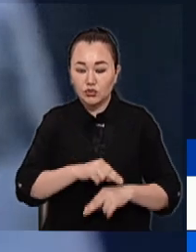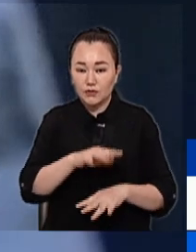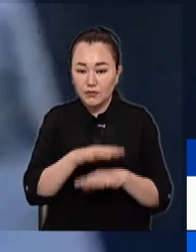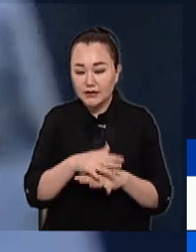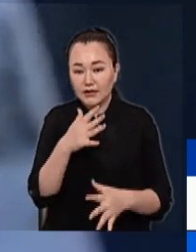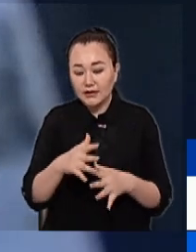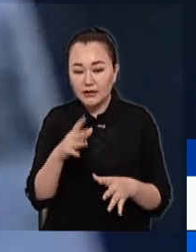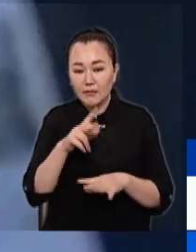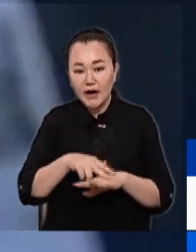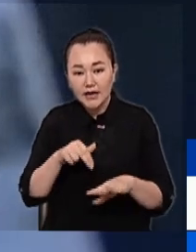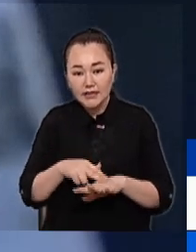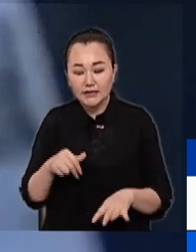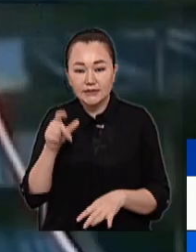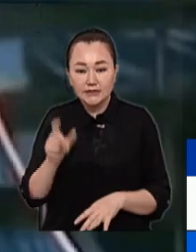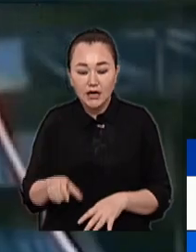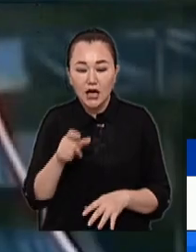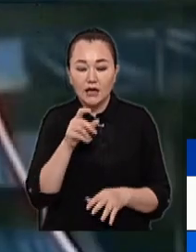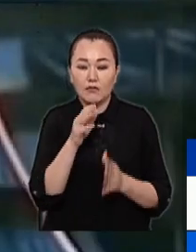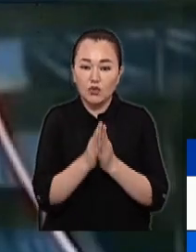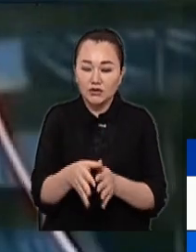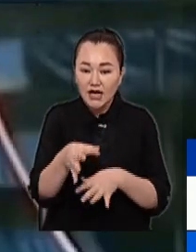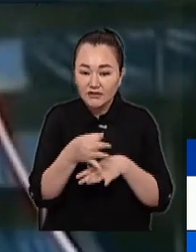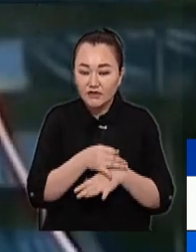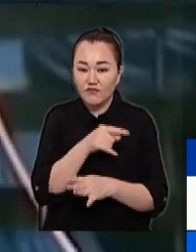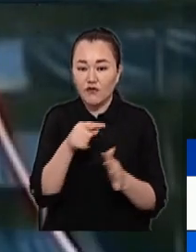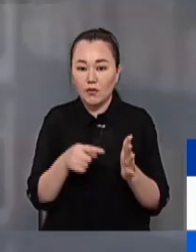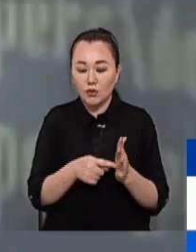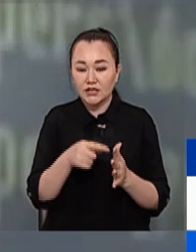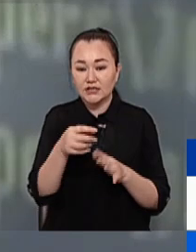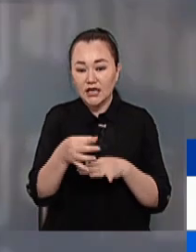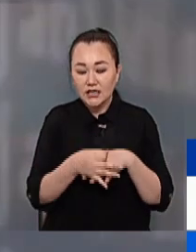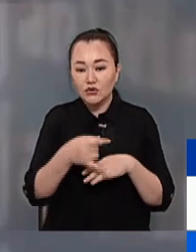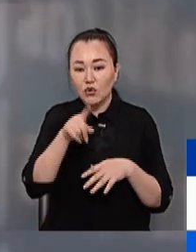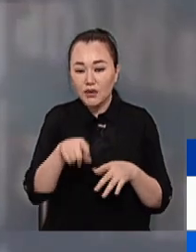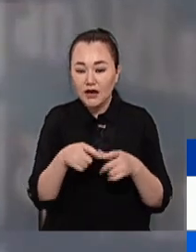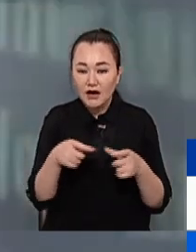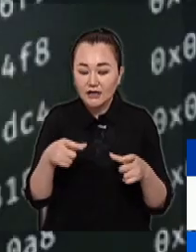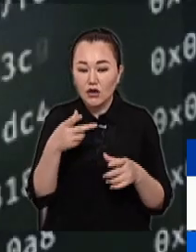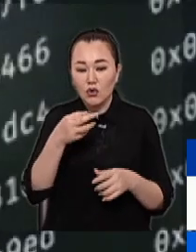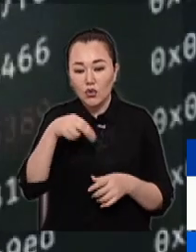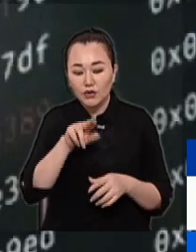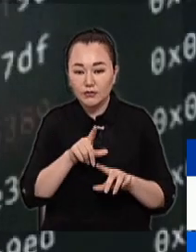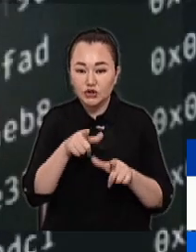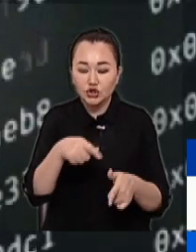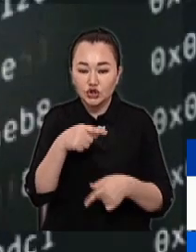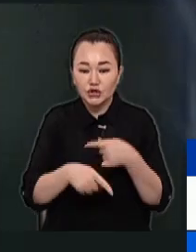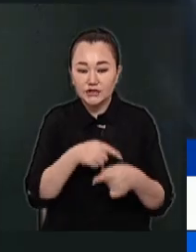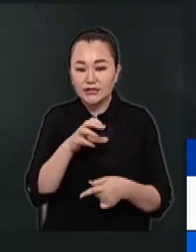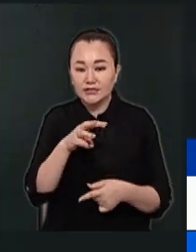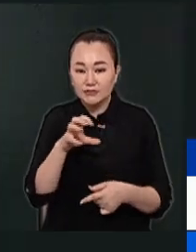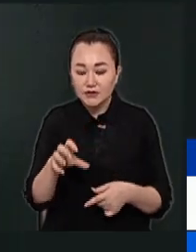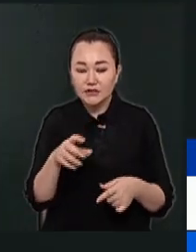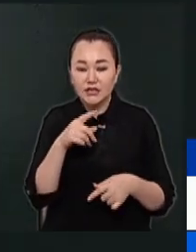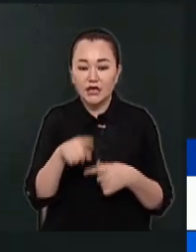либо правоохранительные органы и просят ответить на вопросы, продиктовать номер карты, либо код, пришедший через СМС. И